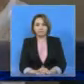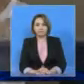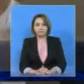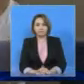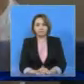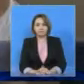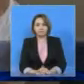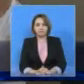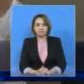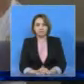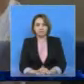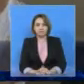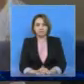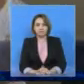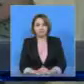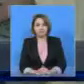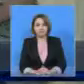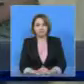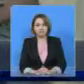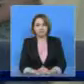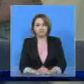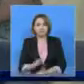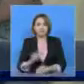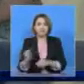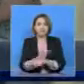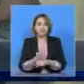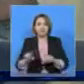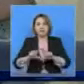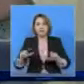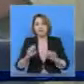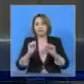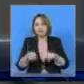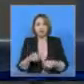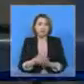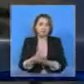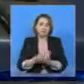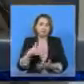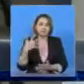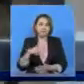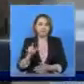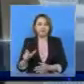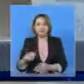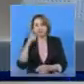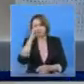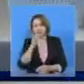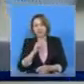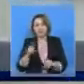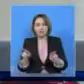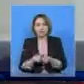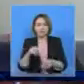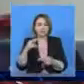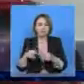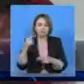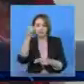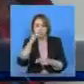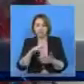с домом, говорит. Здесь очень удобно. Реабилитационный центр способен обслужить 50 пациентов в месяц. Так, до конца